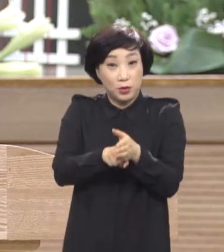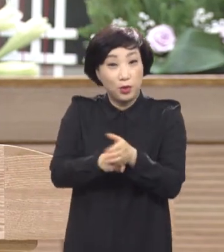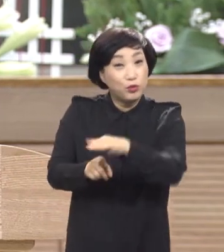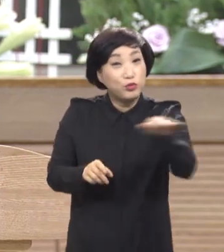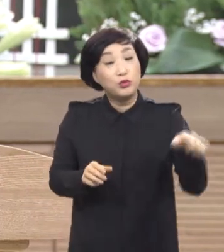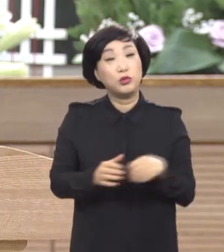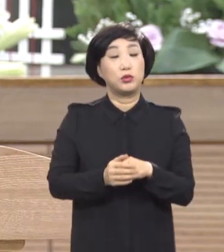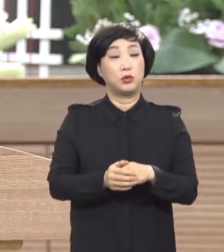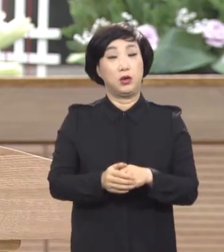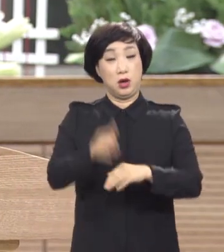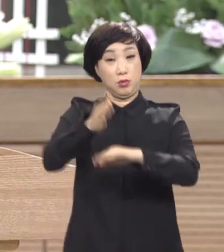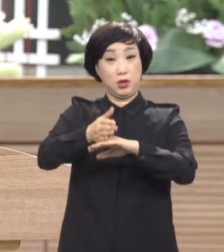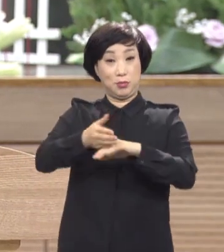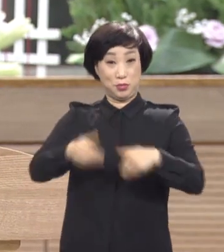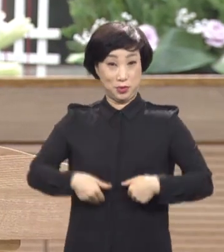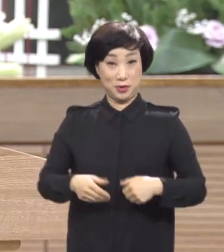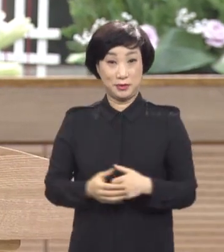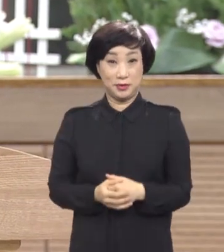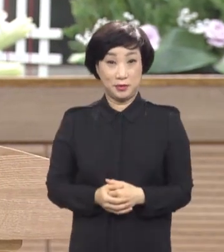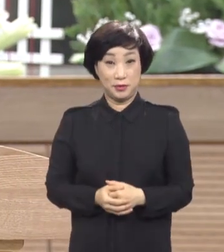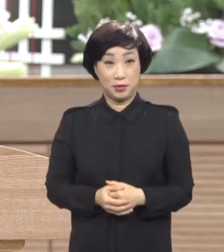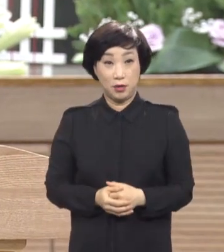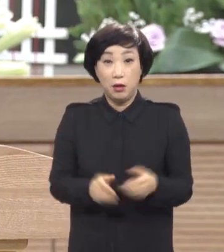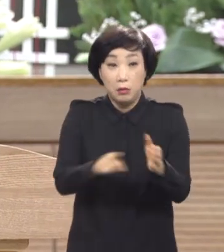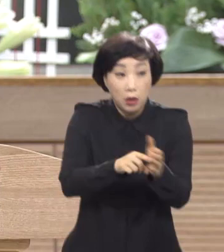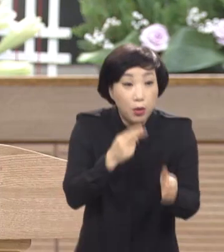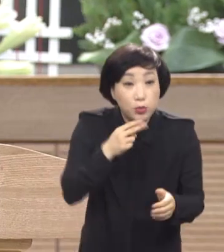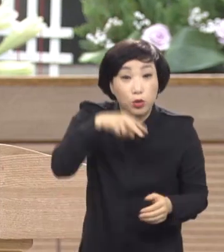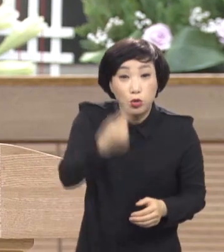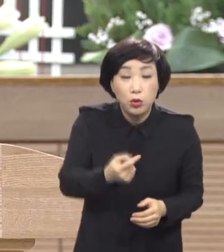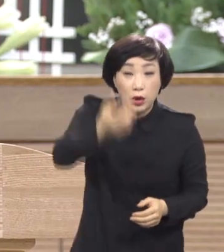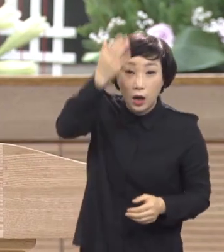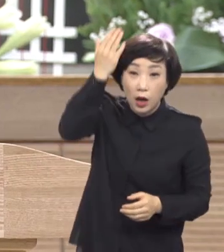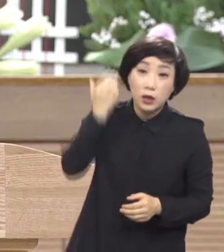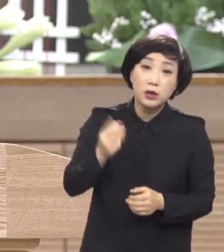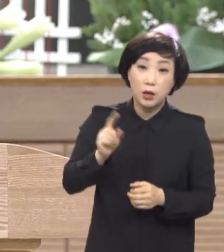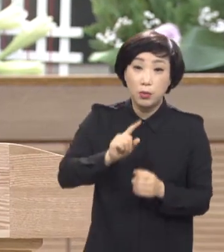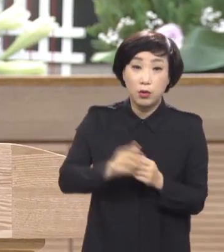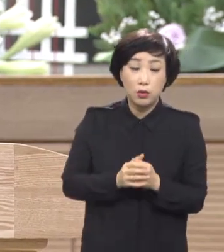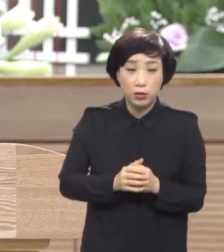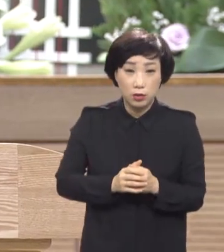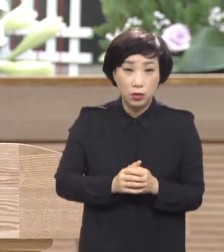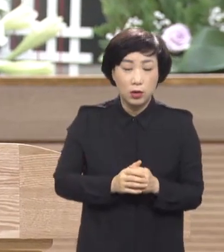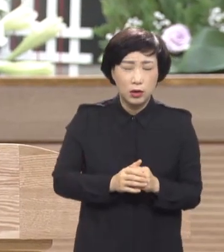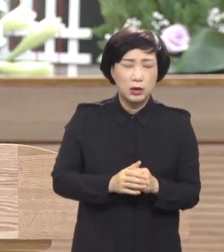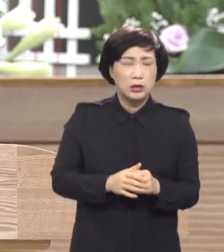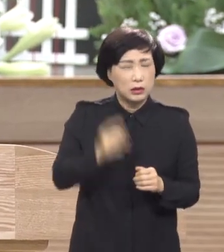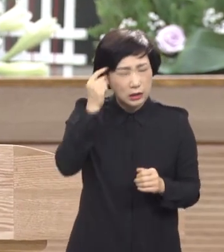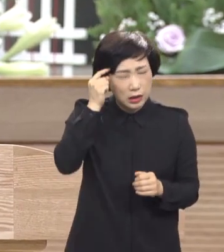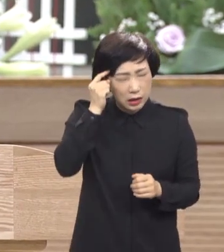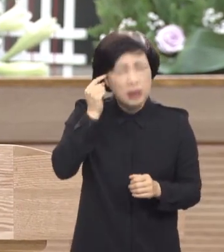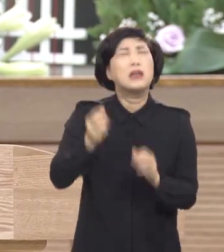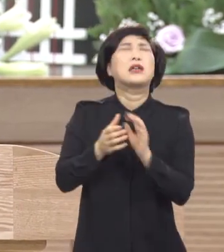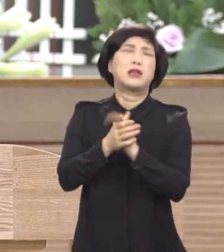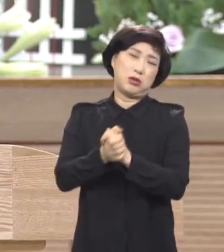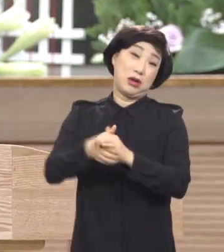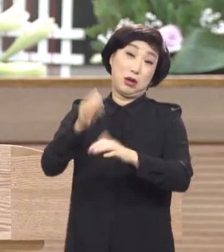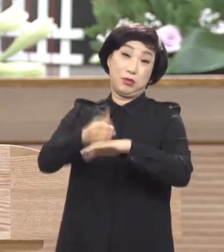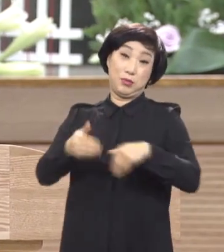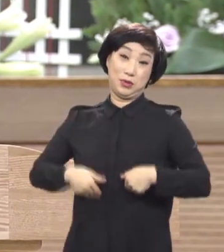감사하라는 거예요 안 믿어도 과거를 향해서 바라보고 기도해 감사하라는 거예요